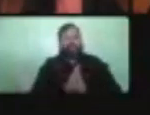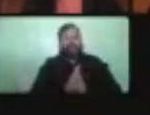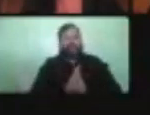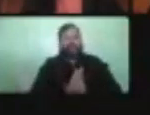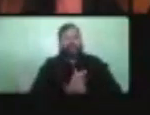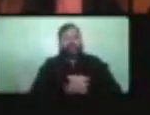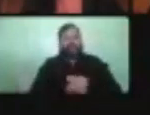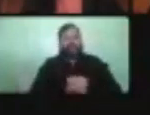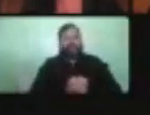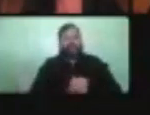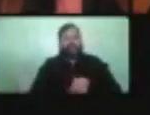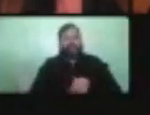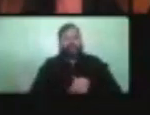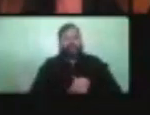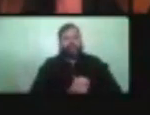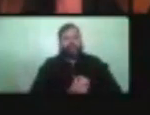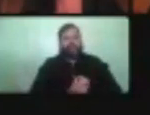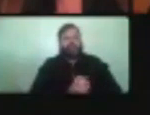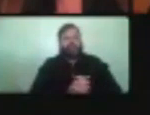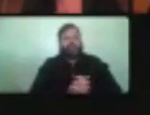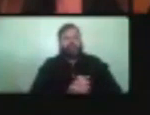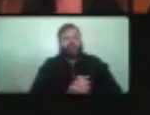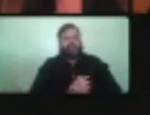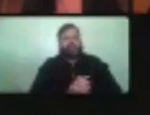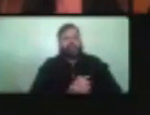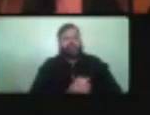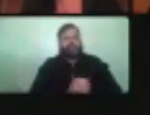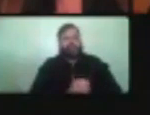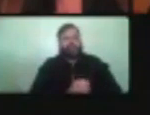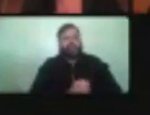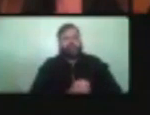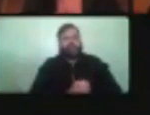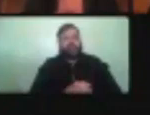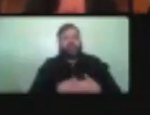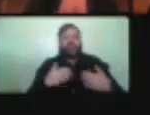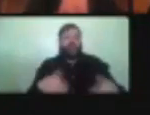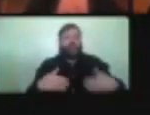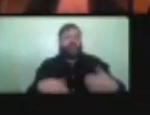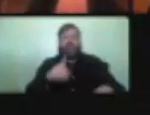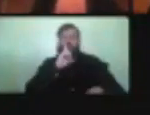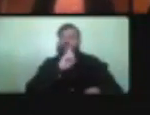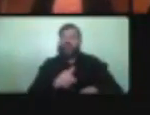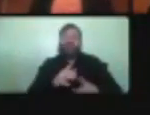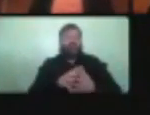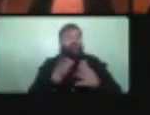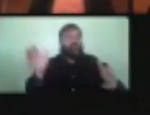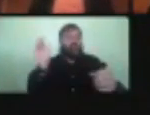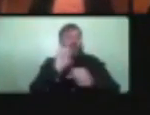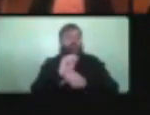Na hakijapangwa kwa namna ambazo kutagusana kwa njia nzuri. Kwa hivyo tuna